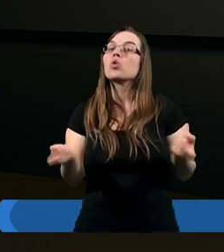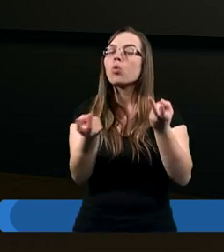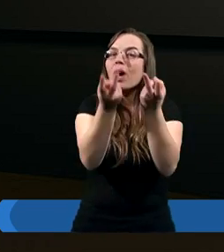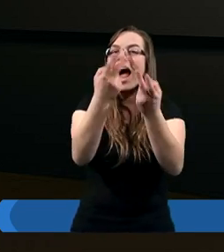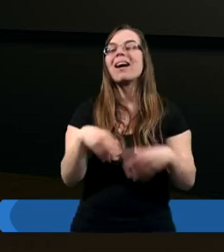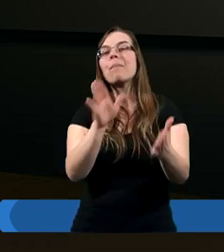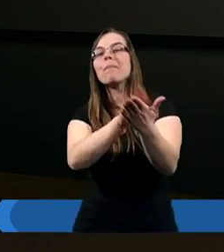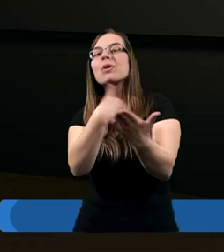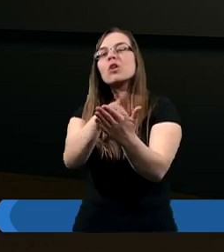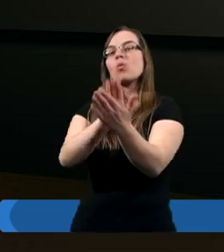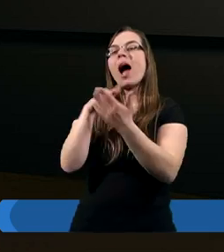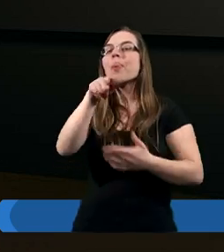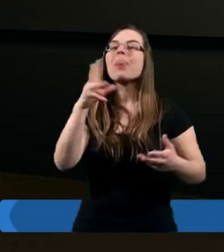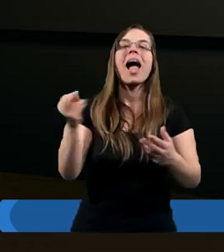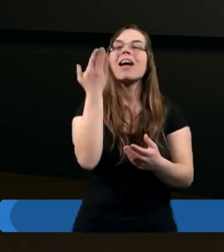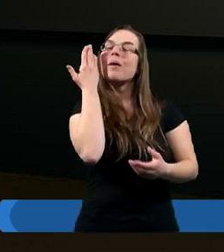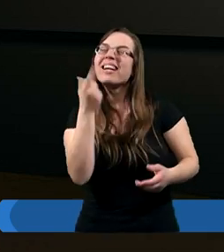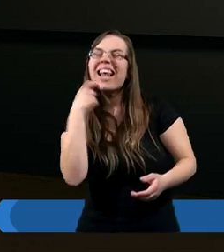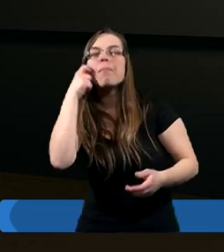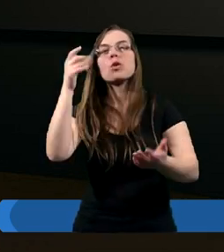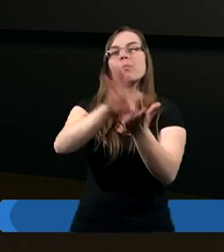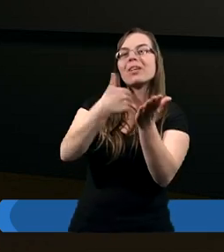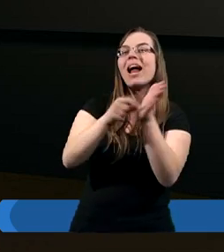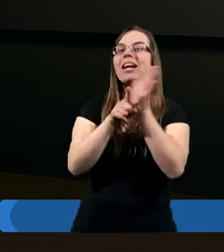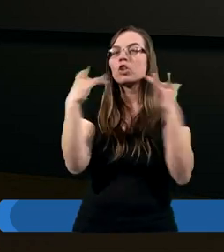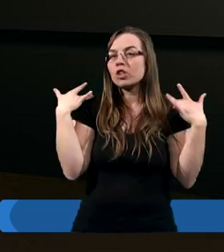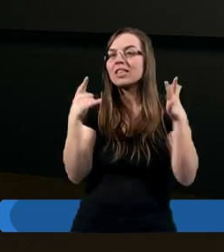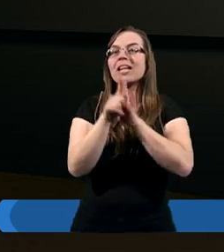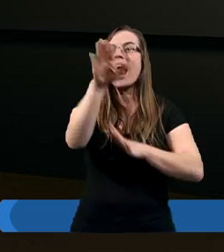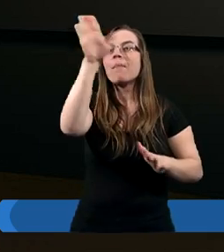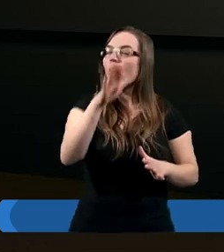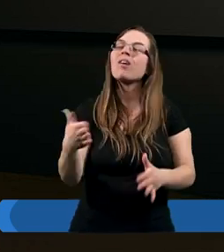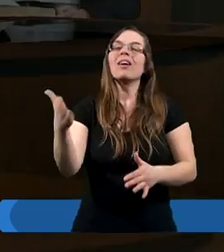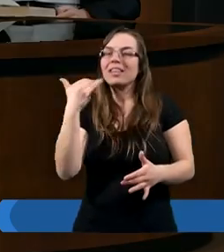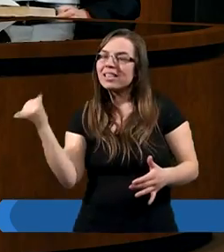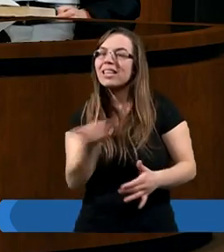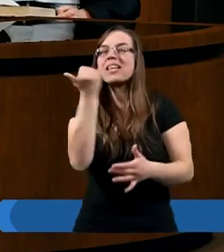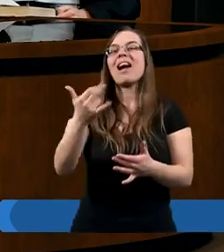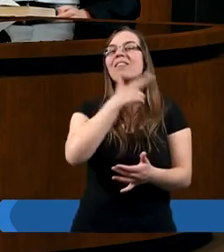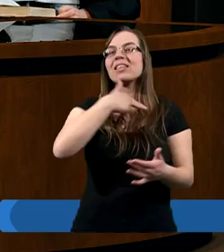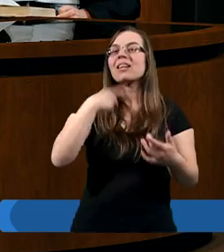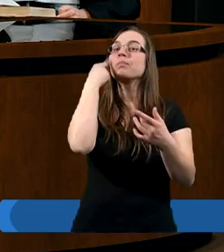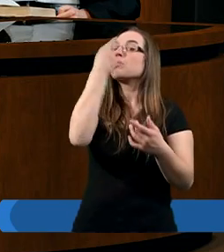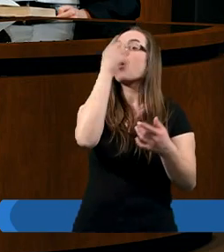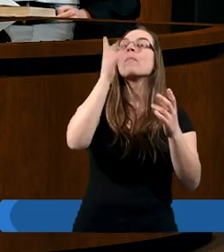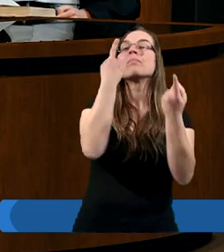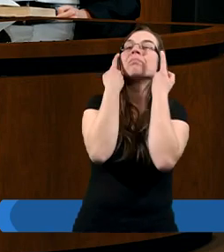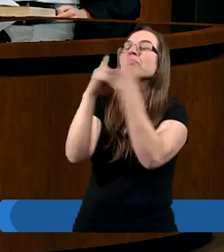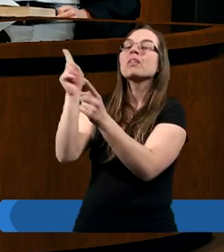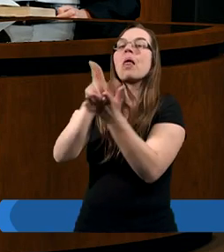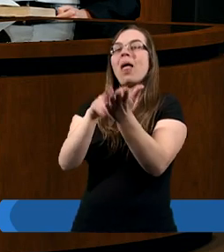Szukając przykładu, tego najlepszego przykładu życia dla Boga, zawsze nasze oczy będą się zwracały na